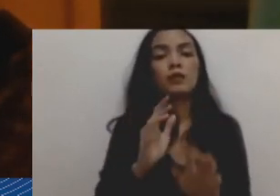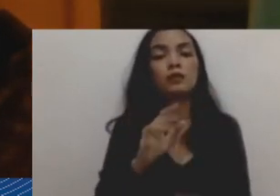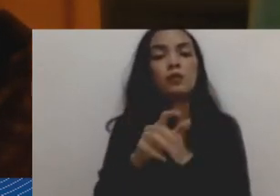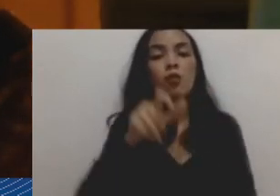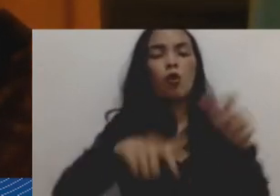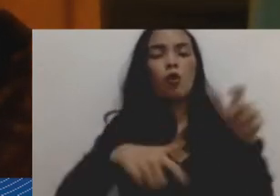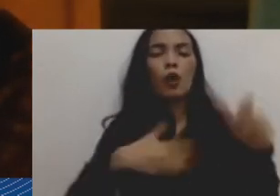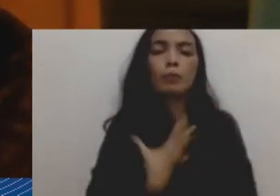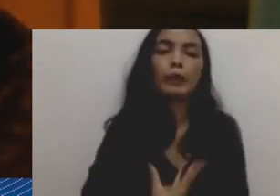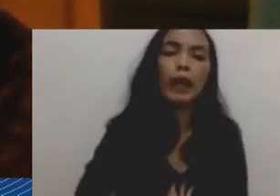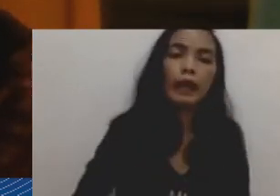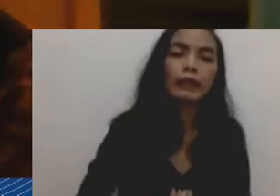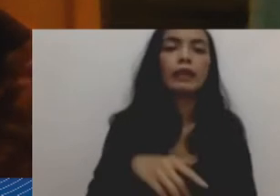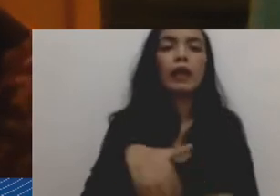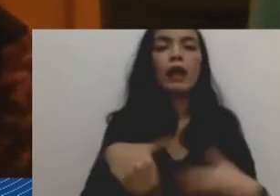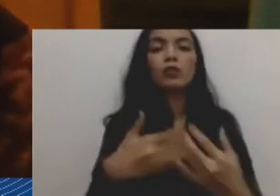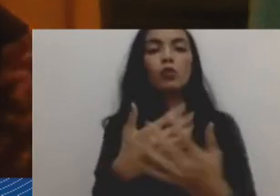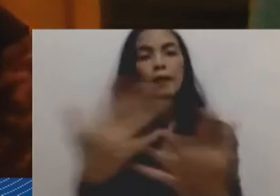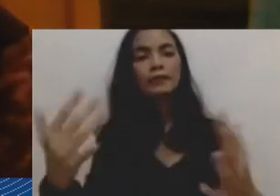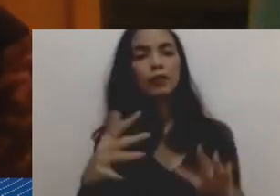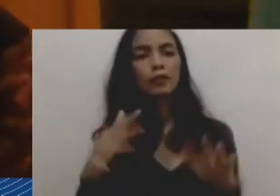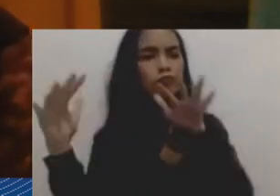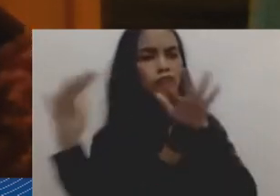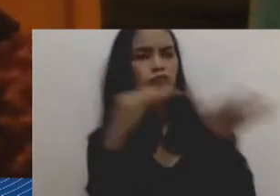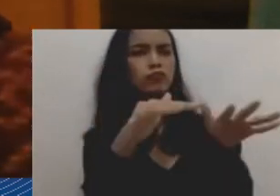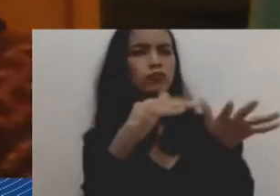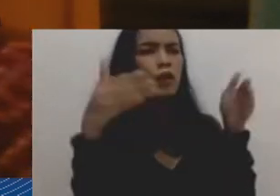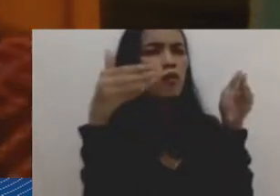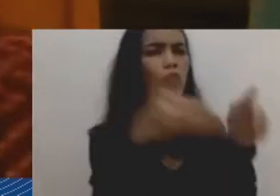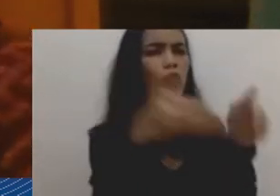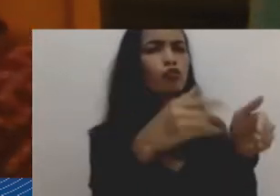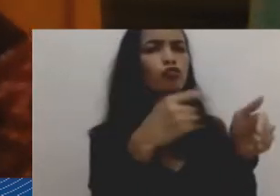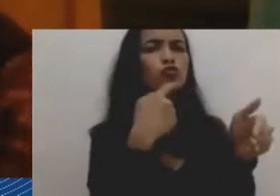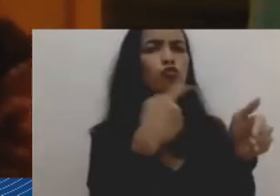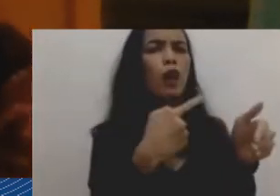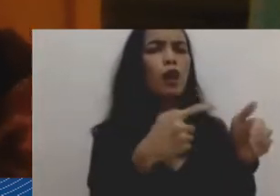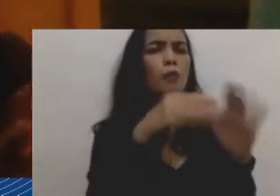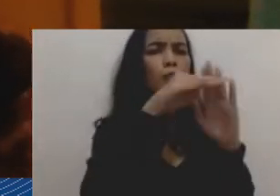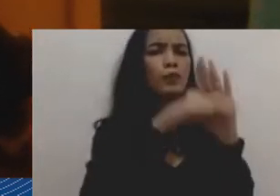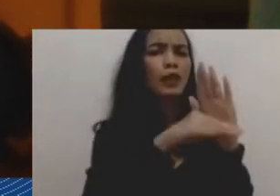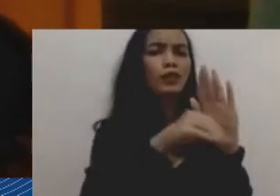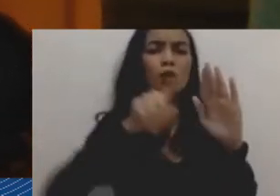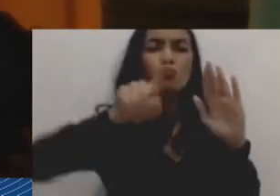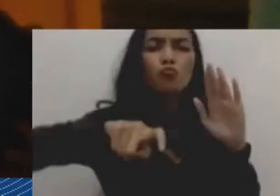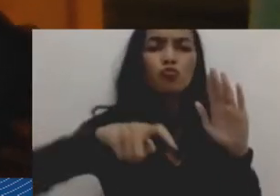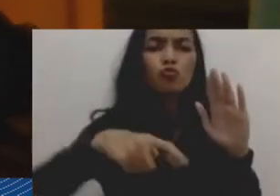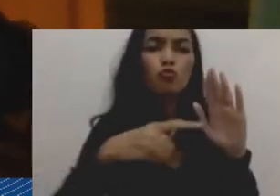keprihatinan atau perhatian publik terhadap kebutuhan akan satu regulasi, satu